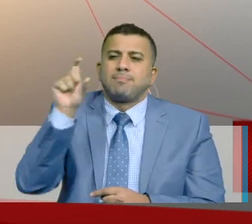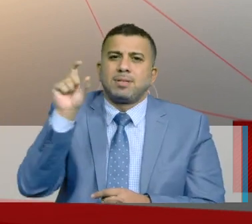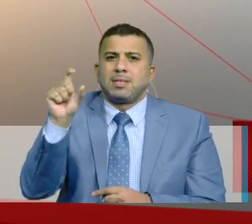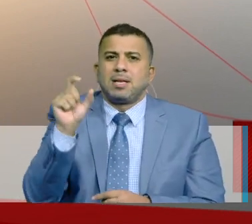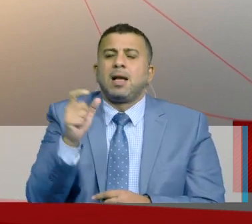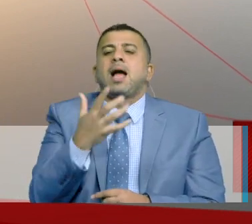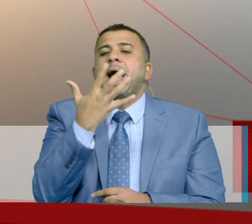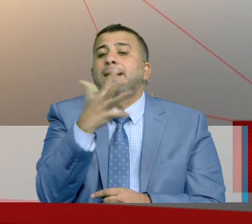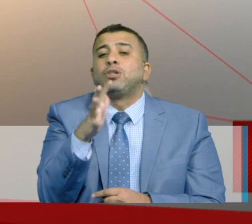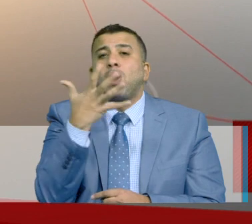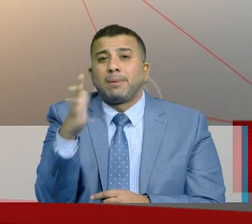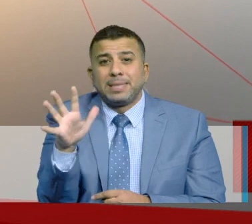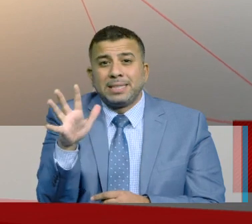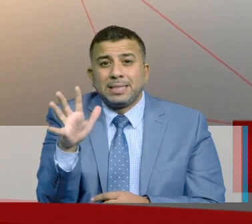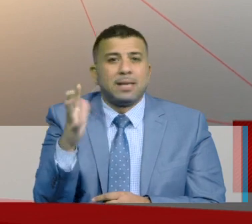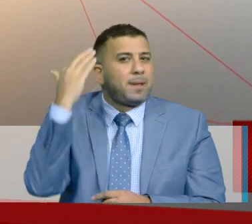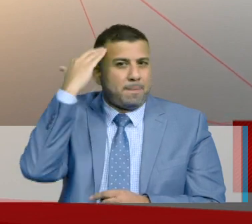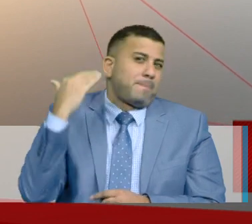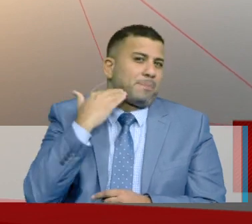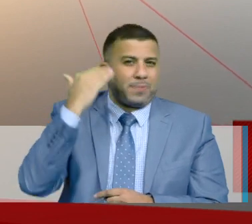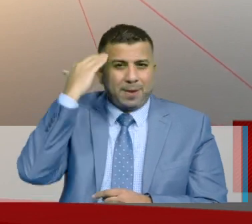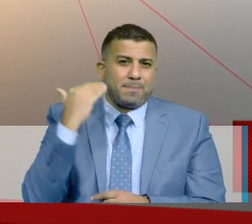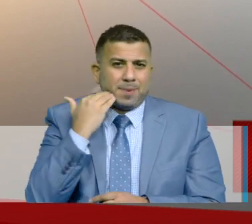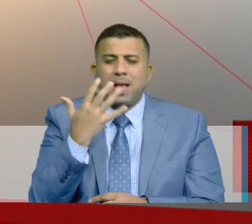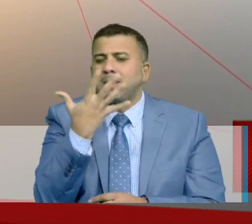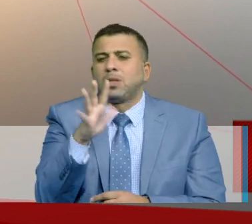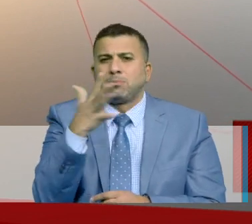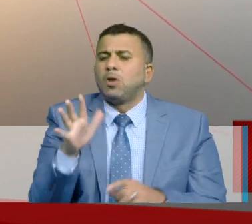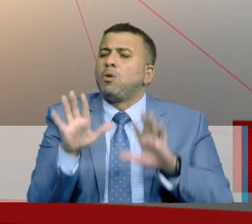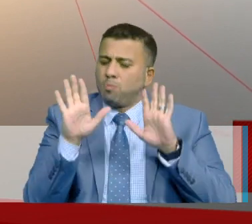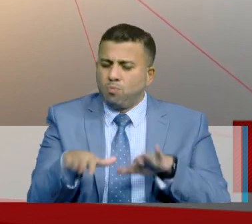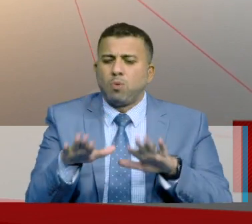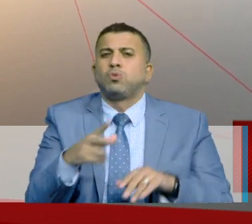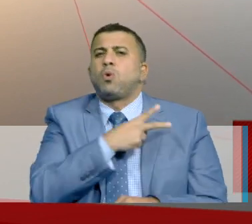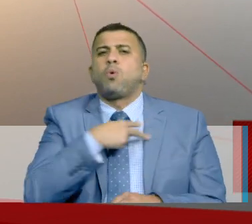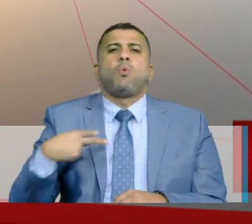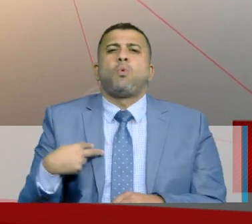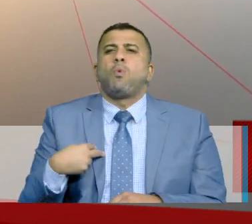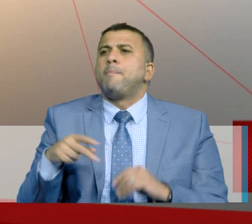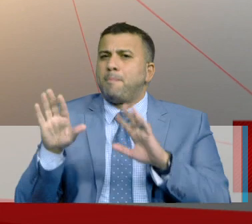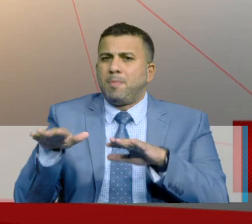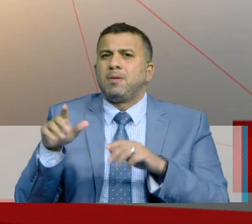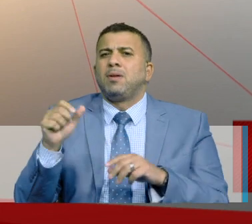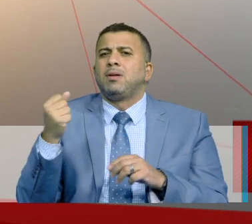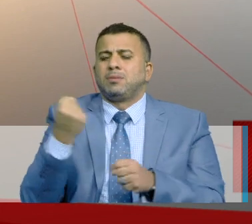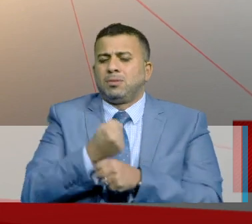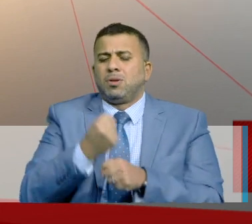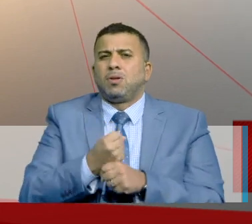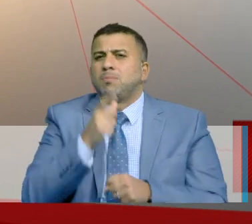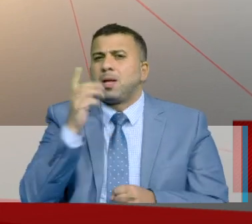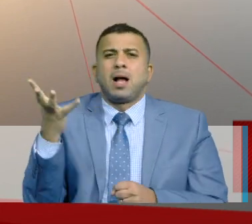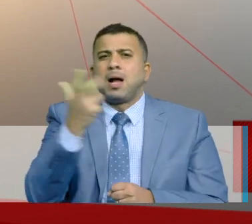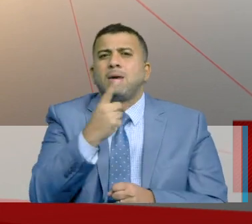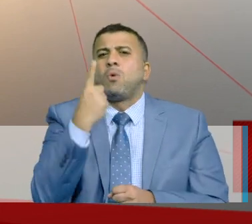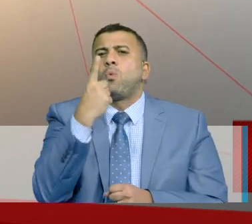و55 السنه للنساء ادي حالات موجوده في الحكومه يعني في الدوائر يعني عدد